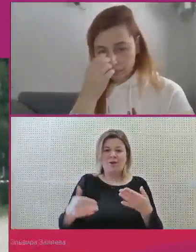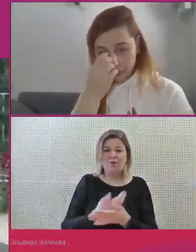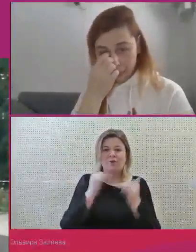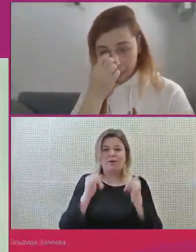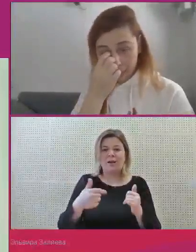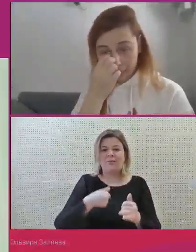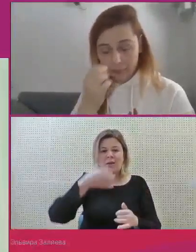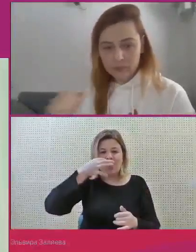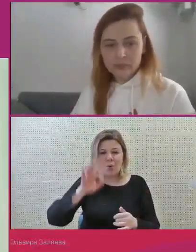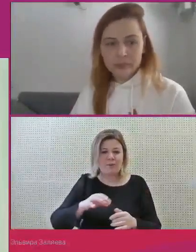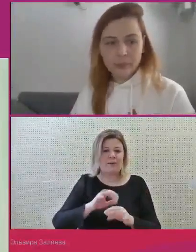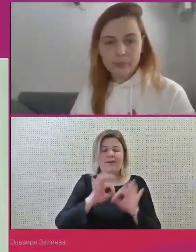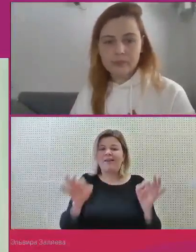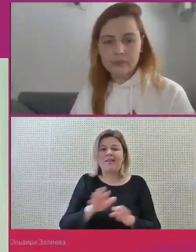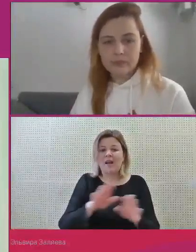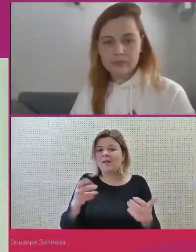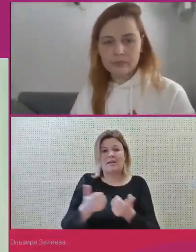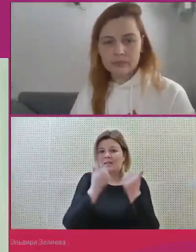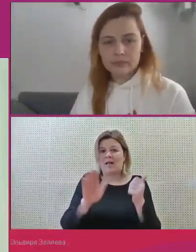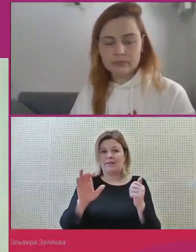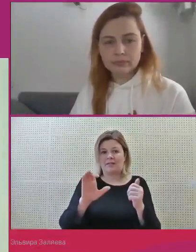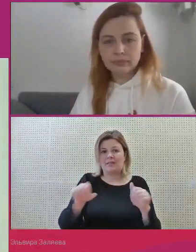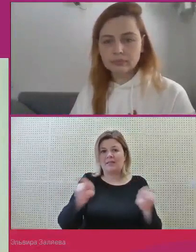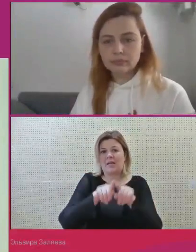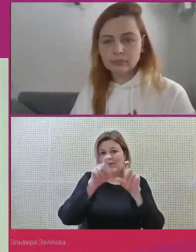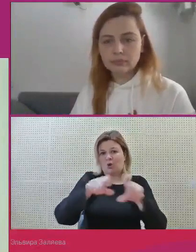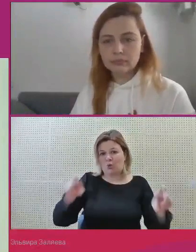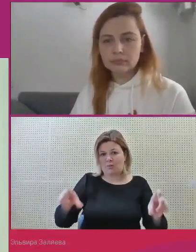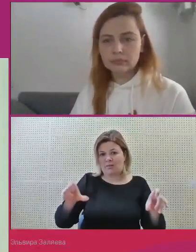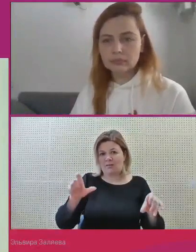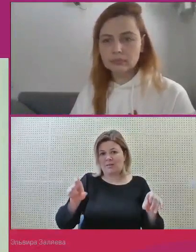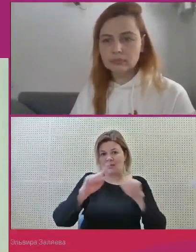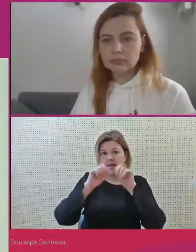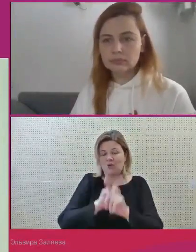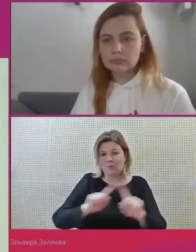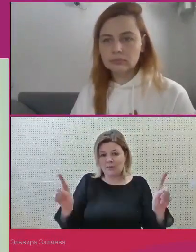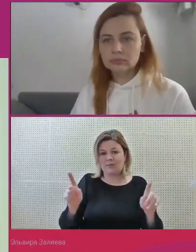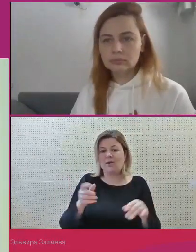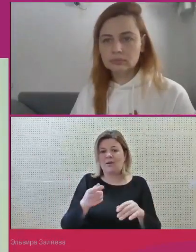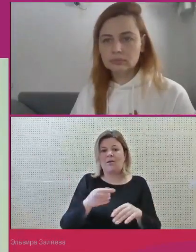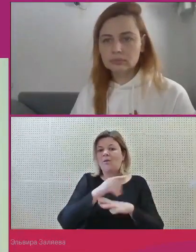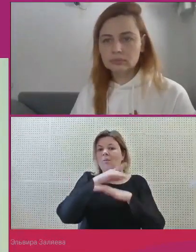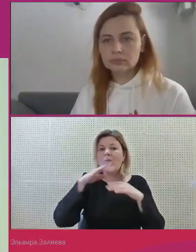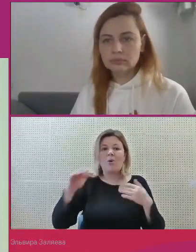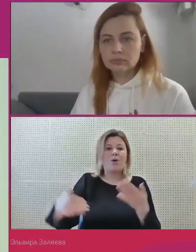такой особенности. Вот, очень много нового узнал и не терпится прямо уже в практику пойти